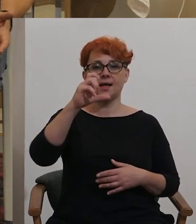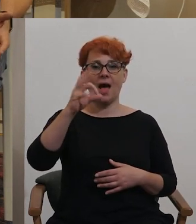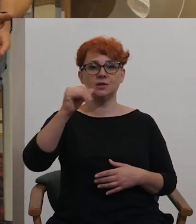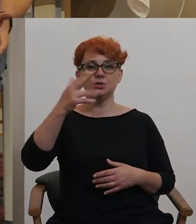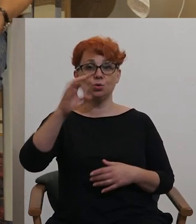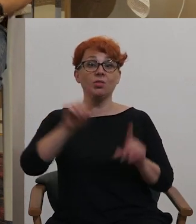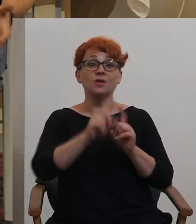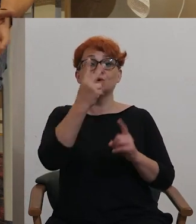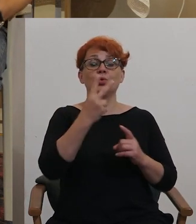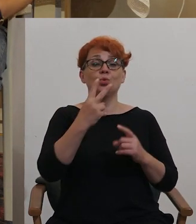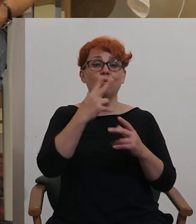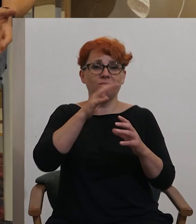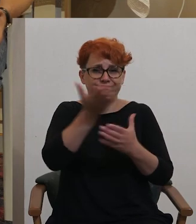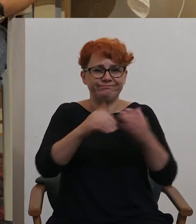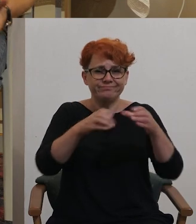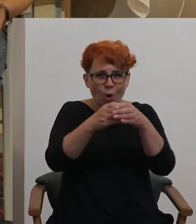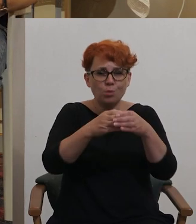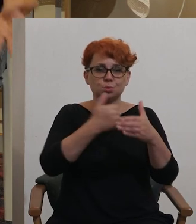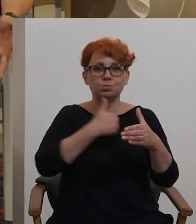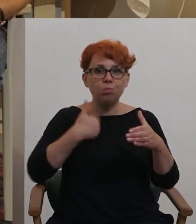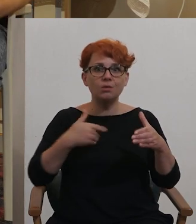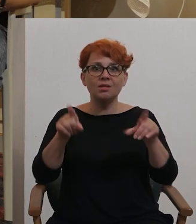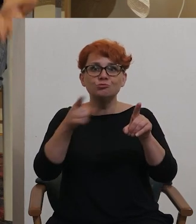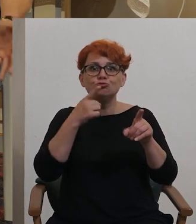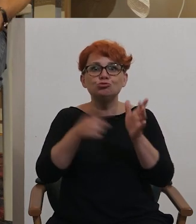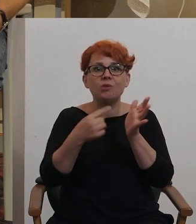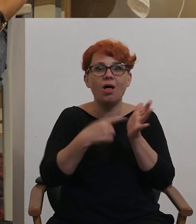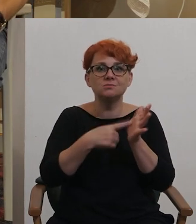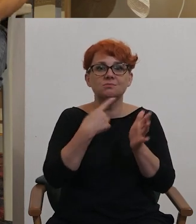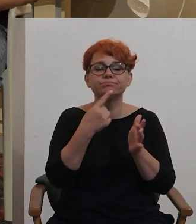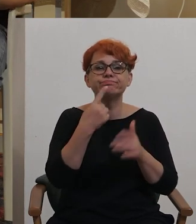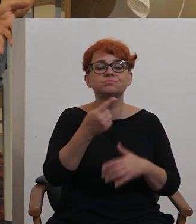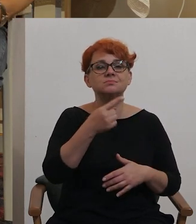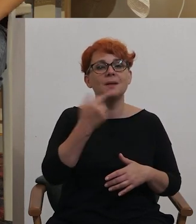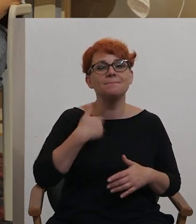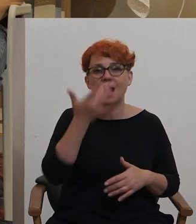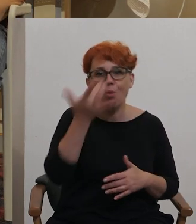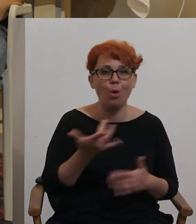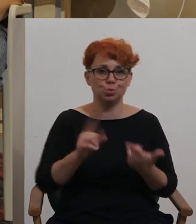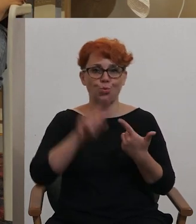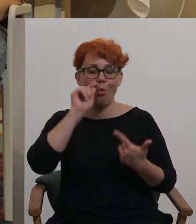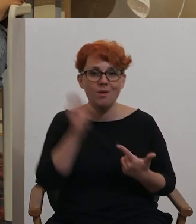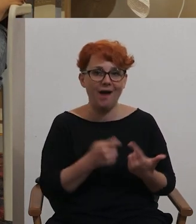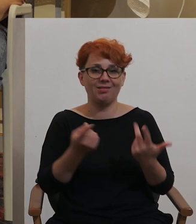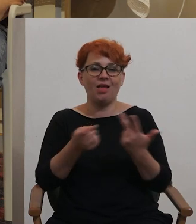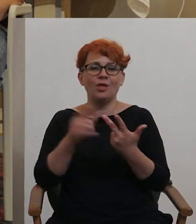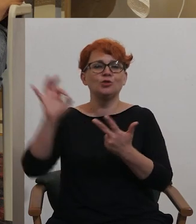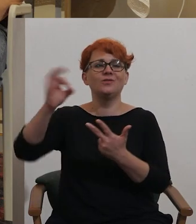Korpus Polski też mówił często i gęsto po białorusku, ukraińsku czy